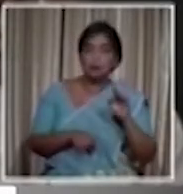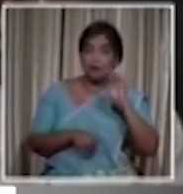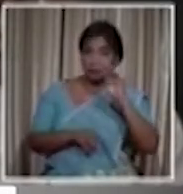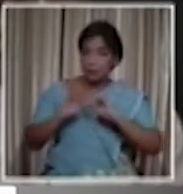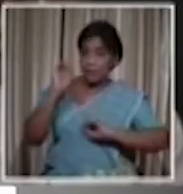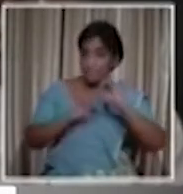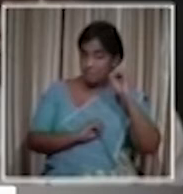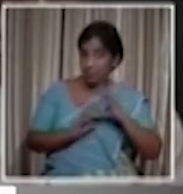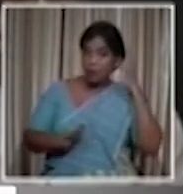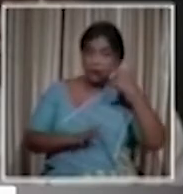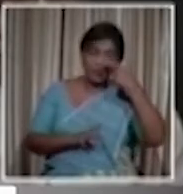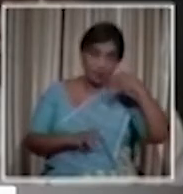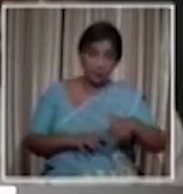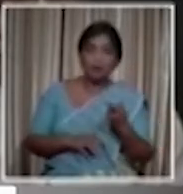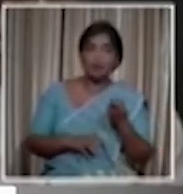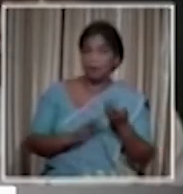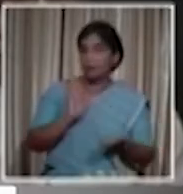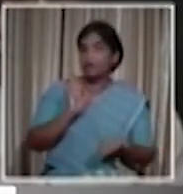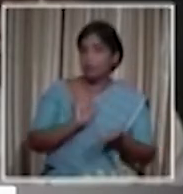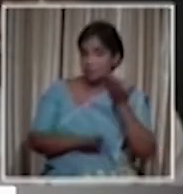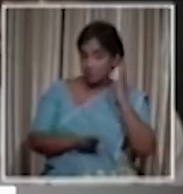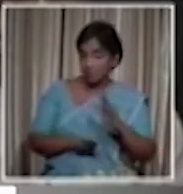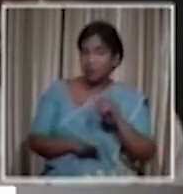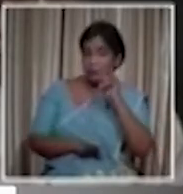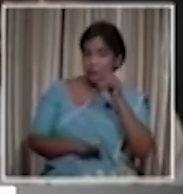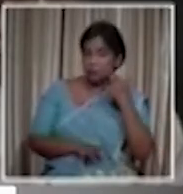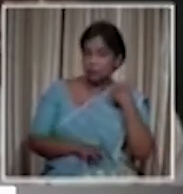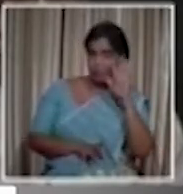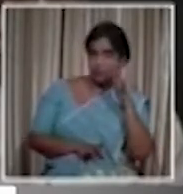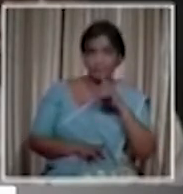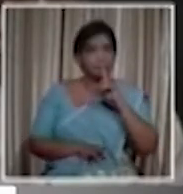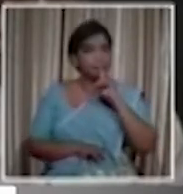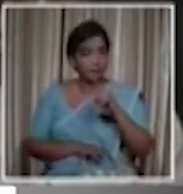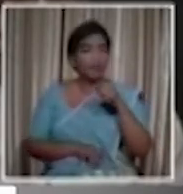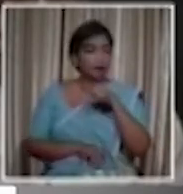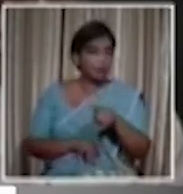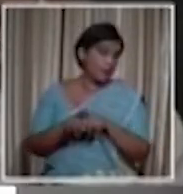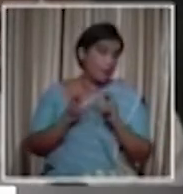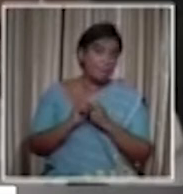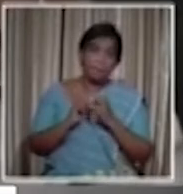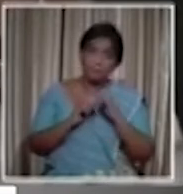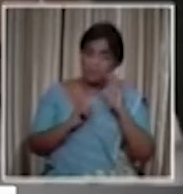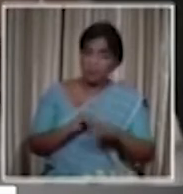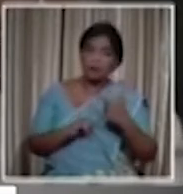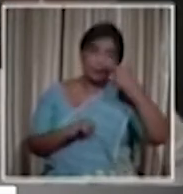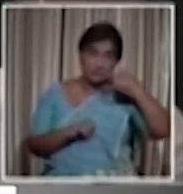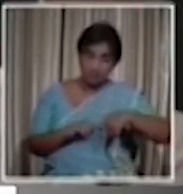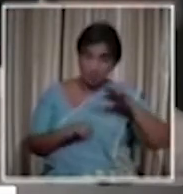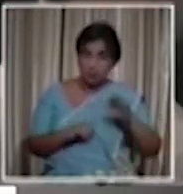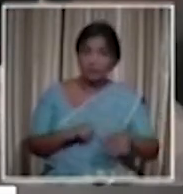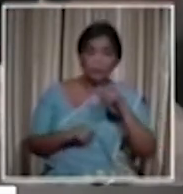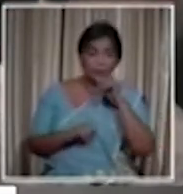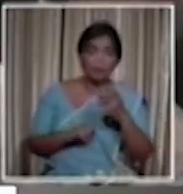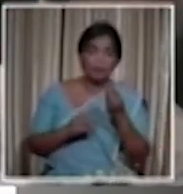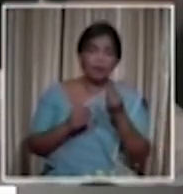140කින් පමණ ලෝක තෙල් මිල ඉහළ නැංවෙන බවට සමහරු අනුමාන කරනවා මේ පසුබිම යටතේ ඉන්ධන සඳහා සලාක